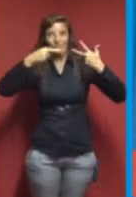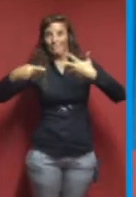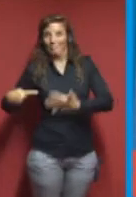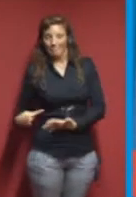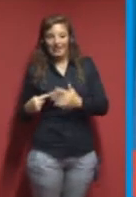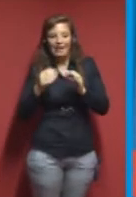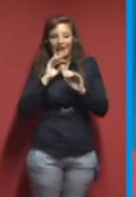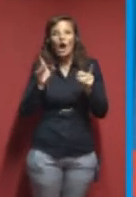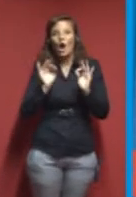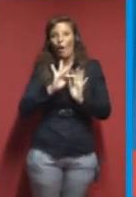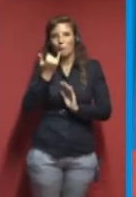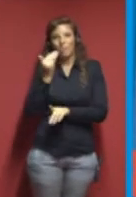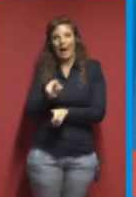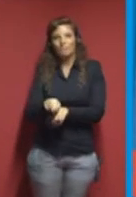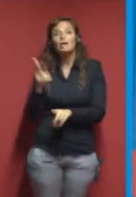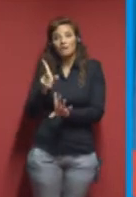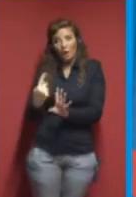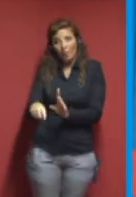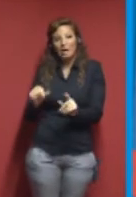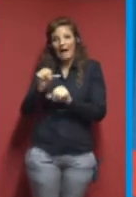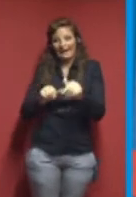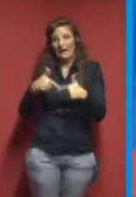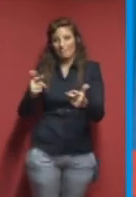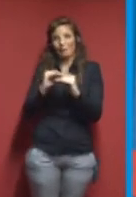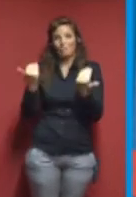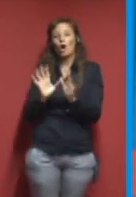ecco questa altra bambina che ha cambiato il mondo grazie